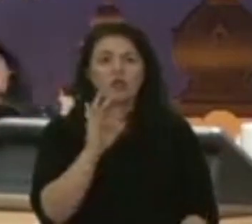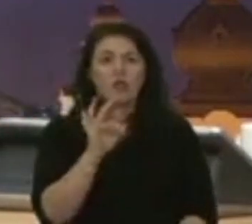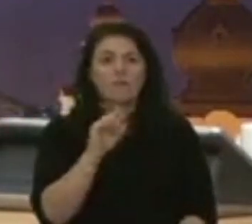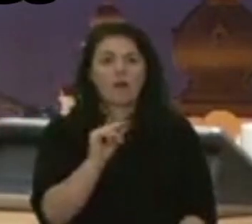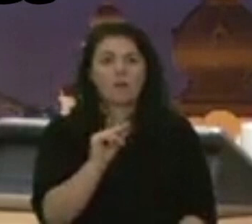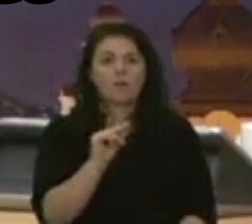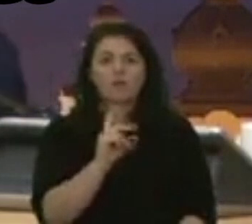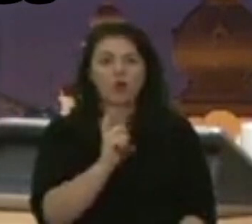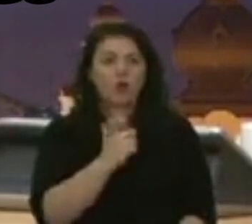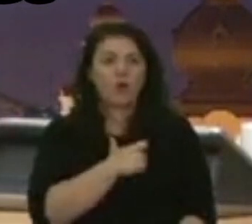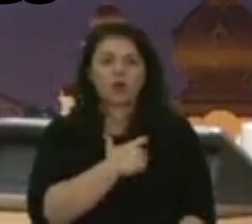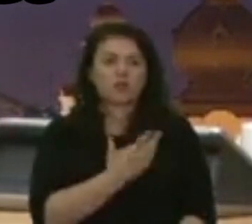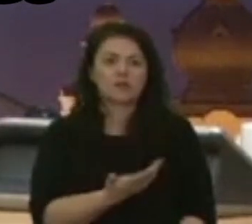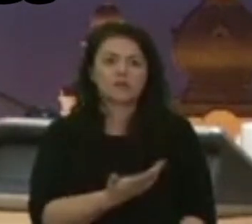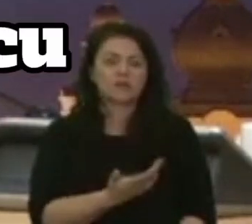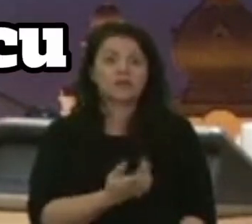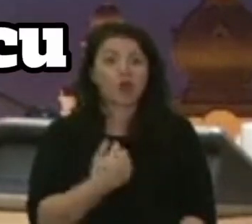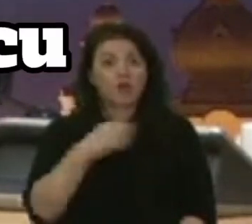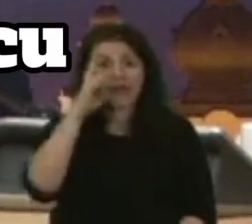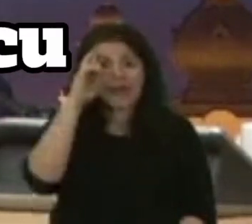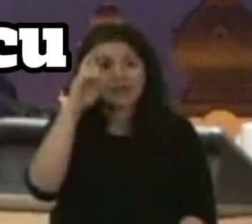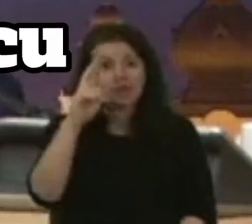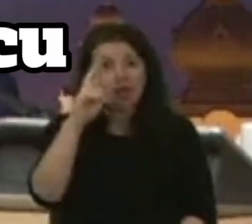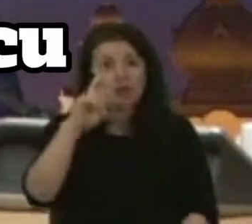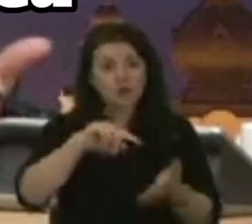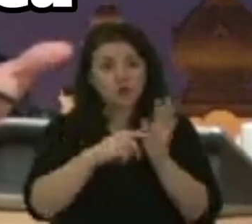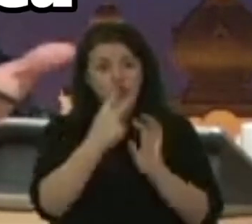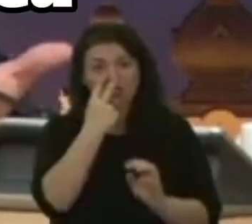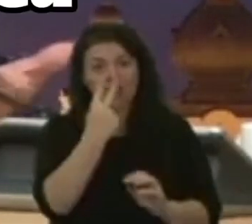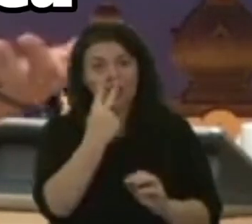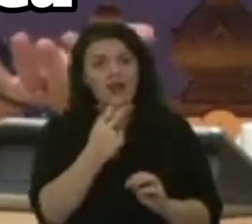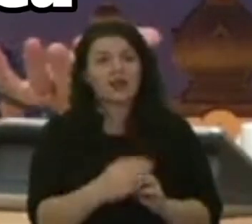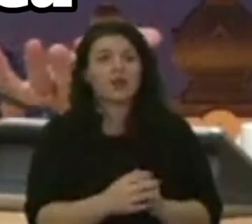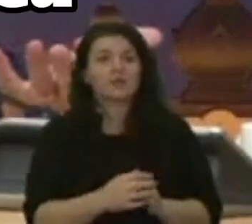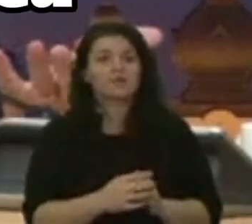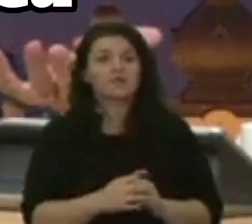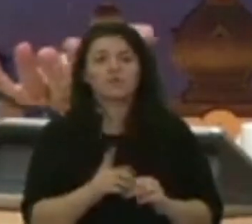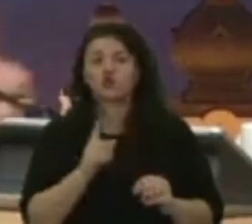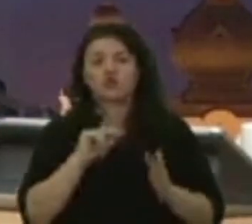public, repet, nu pot. Pot să vă respect punctul de vedere, n-am nicio problemă cu asta, dar nu înseamnă că sunt de acord cu el.